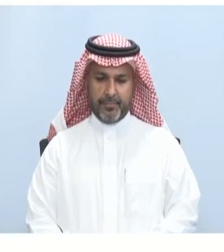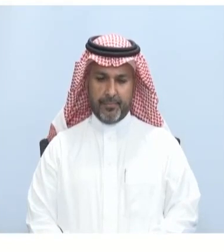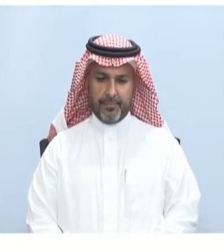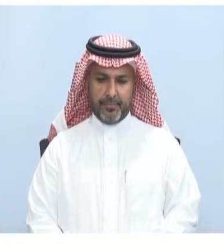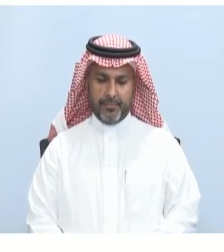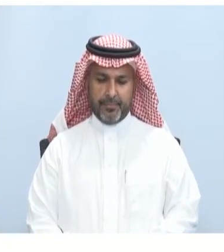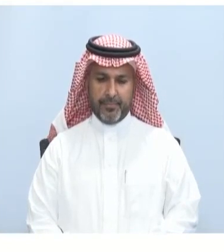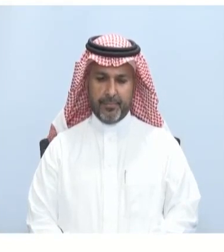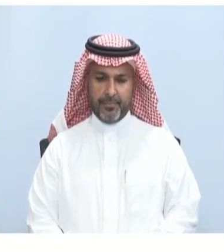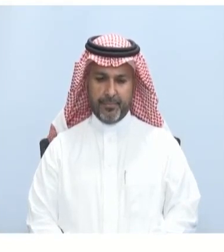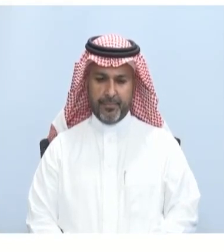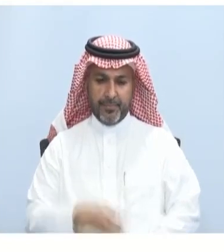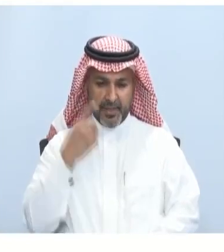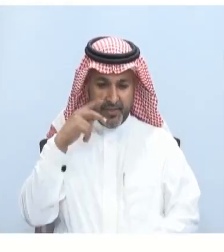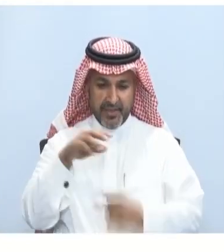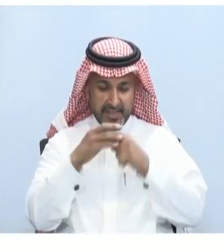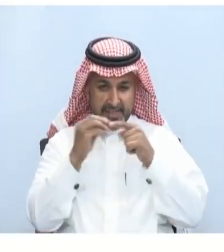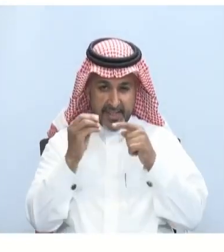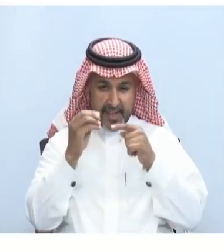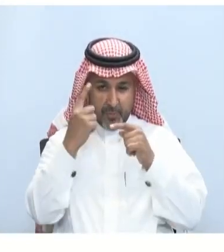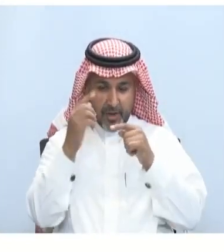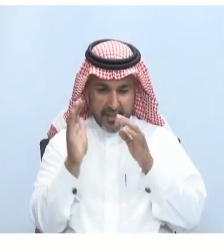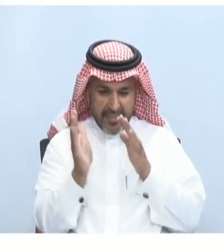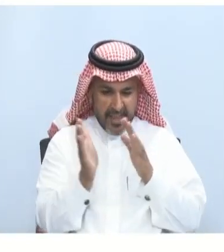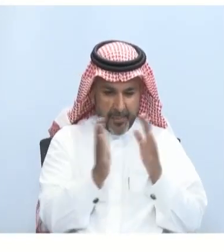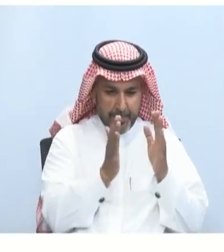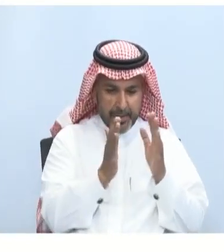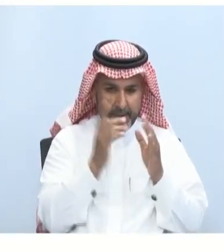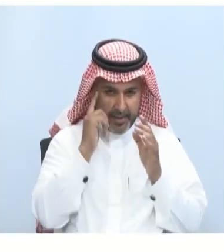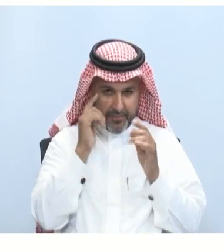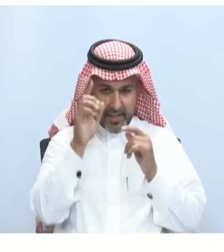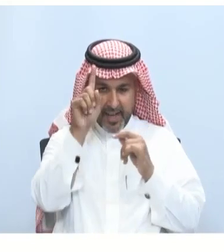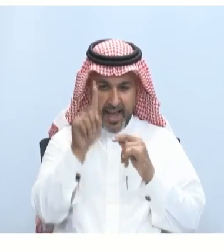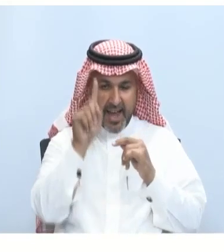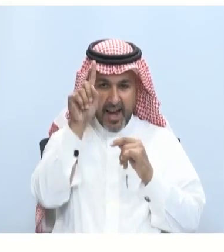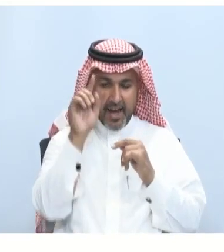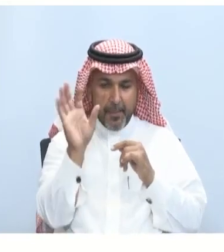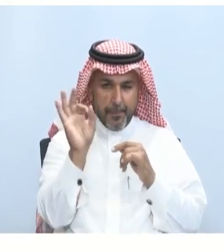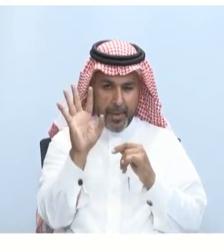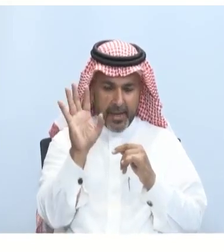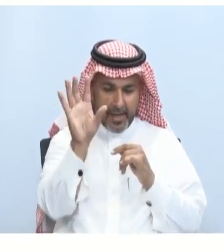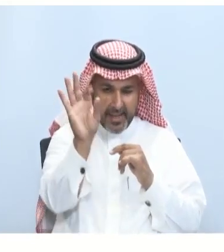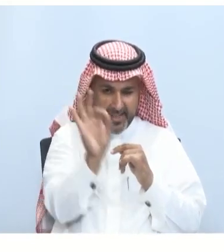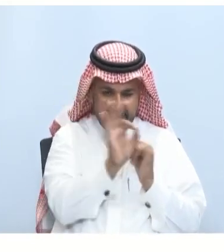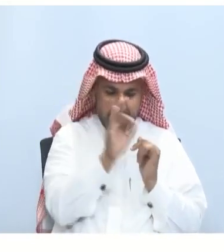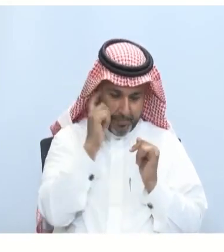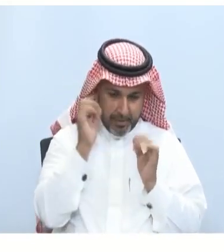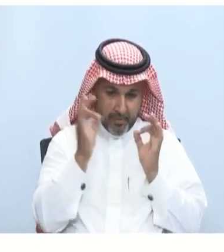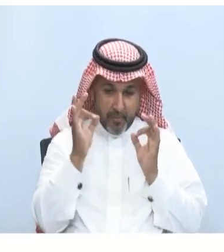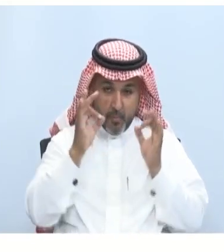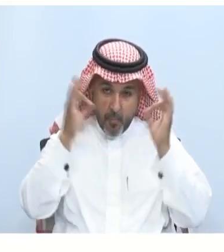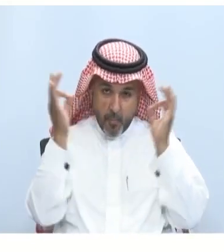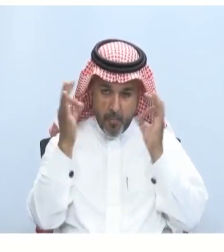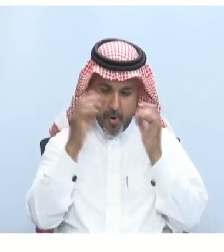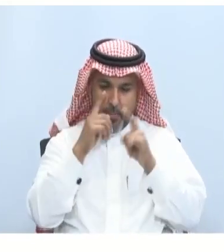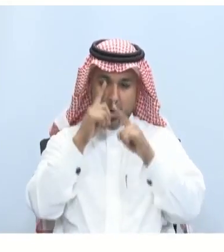الجذرين مثل ما وضحنا قبل قليل لذلك ننتبه هنا في هذه النقطه ما